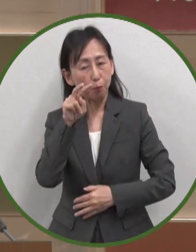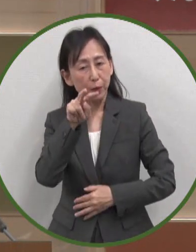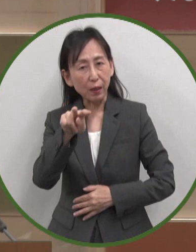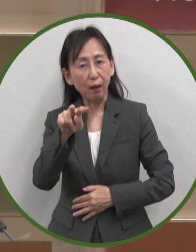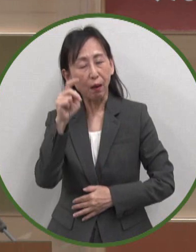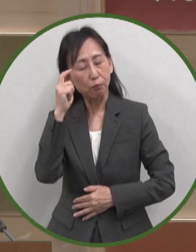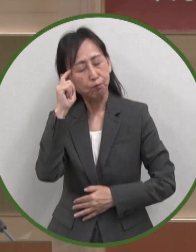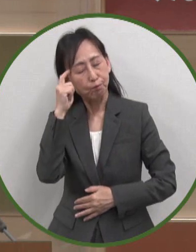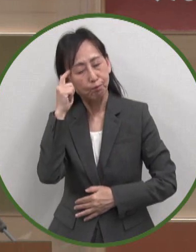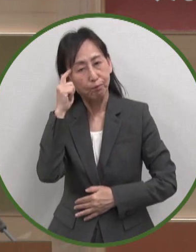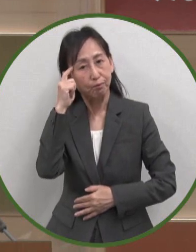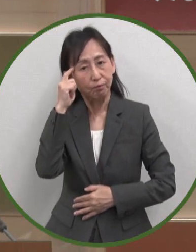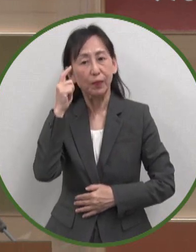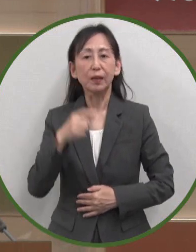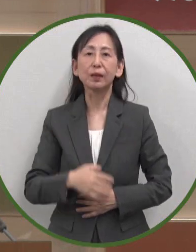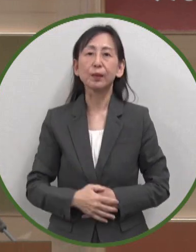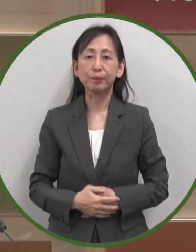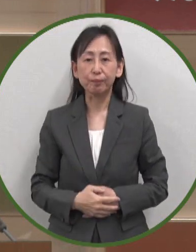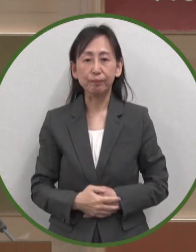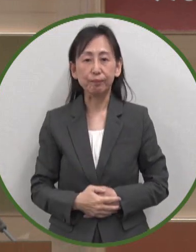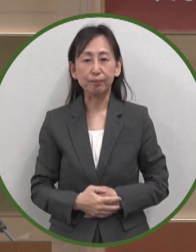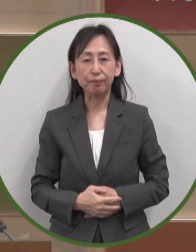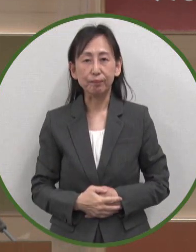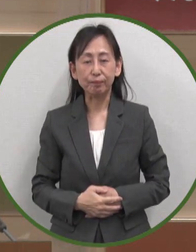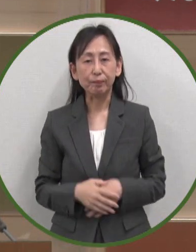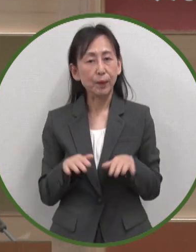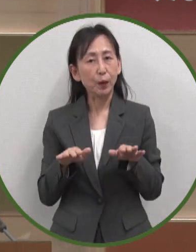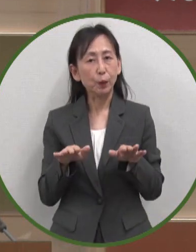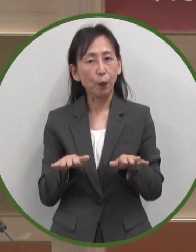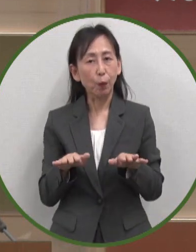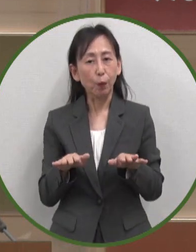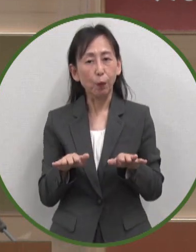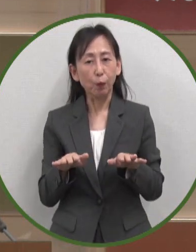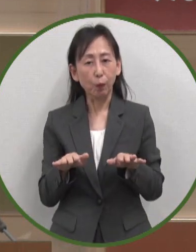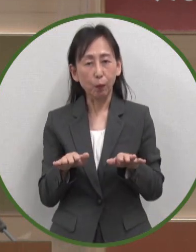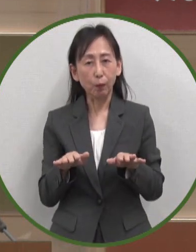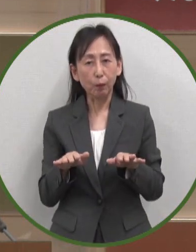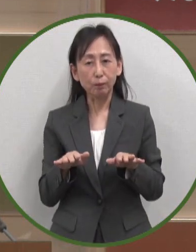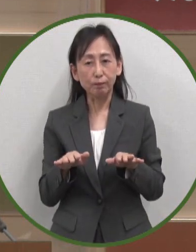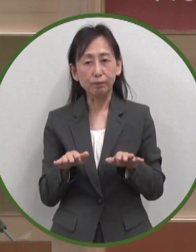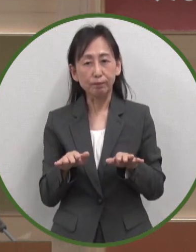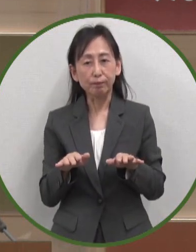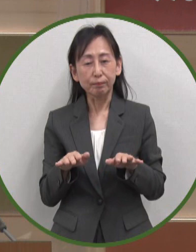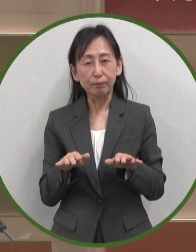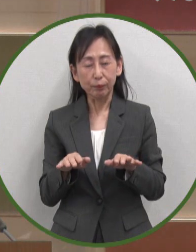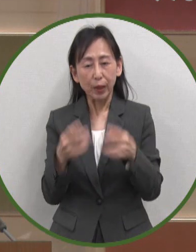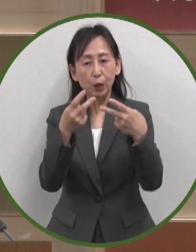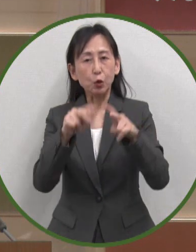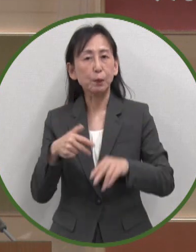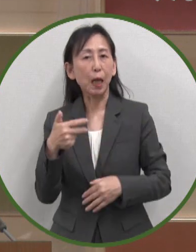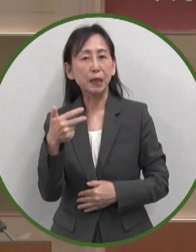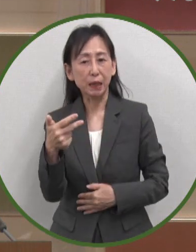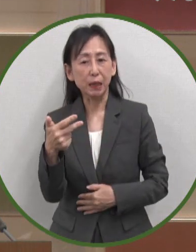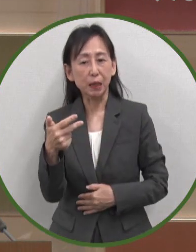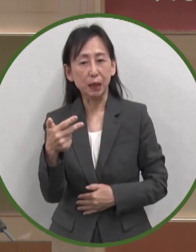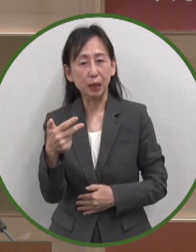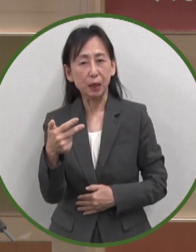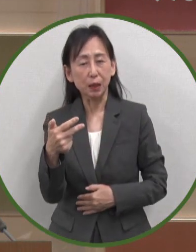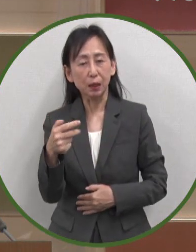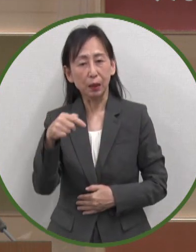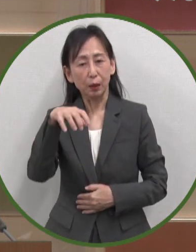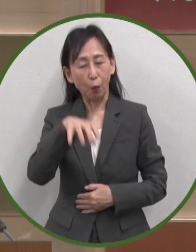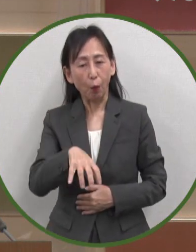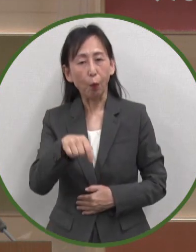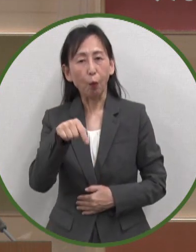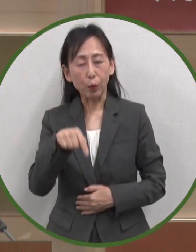えたいと思っています。もちろんあの、まあ、今日かなりですね、広島市 の、 あ